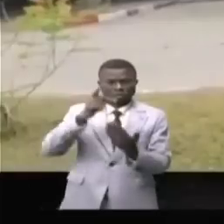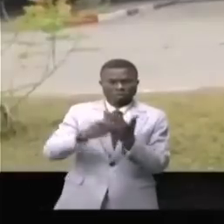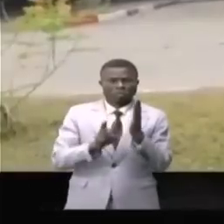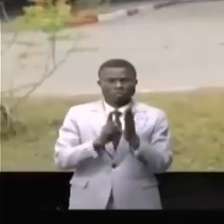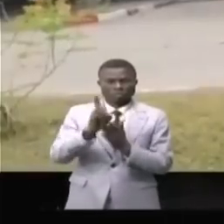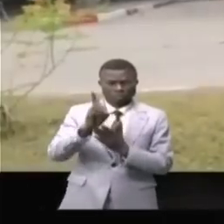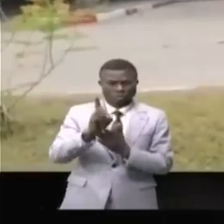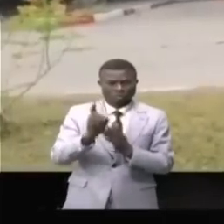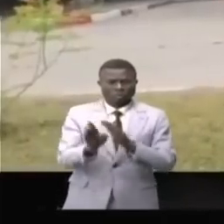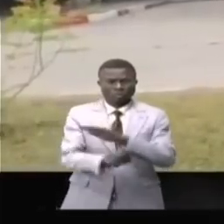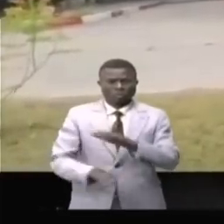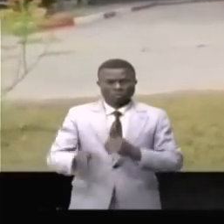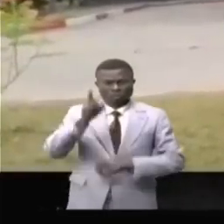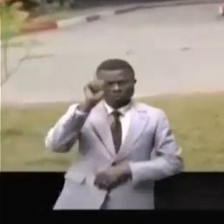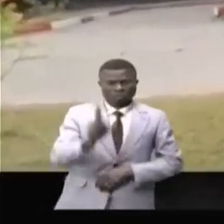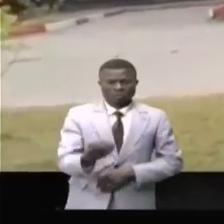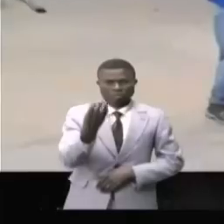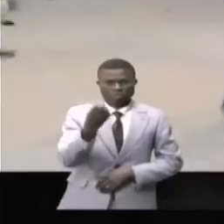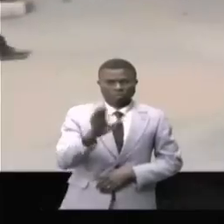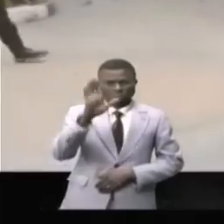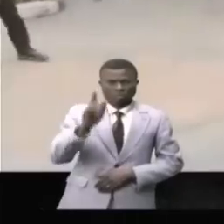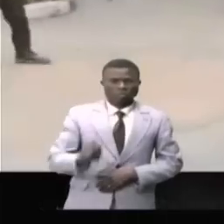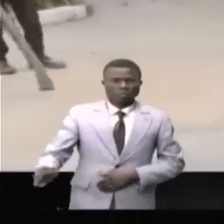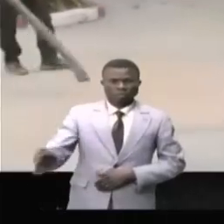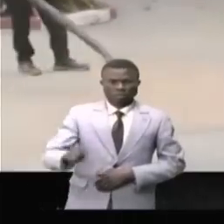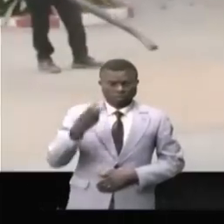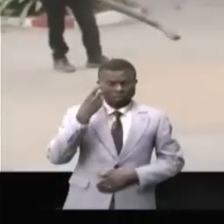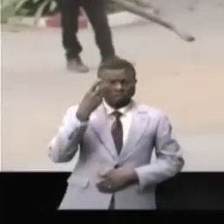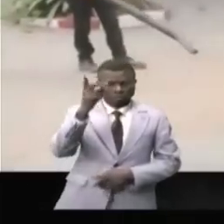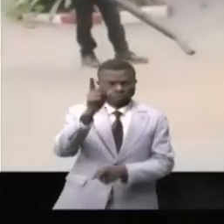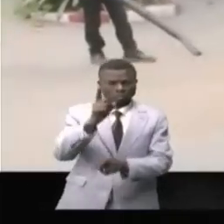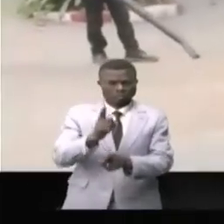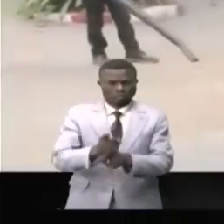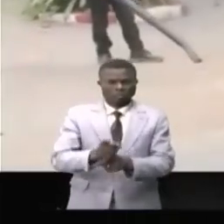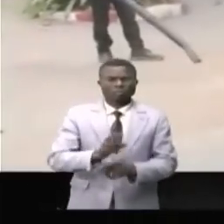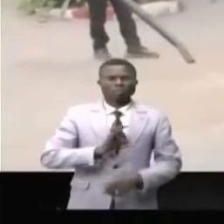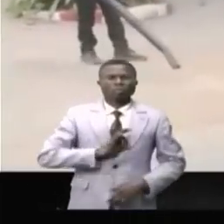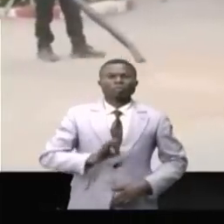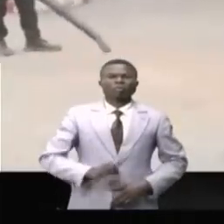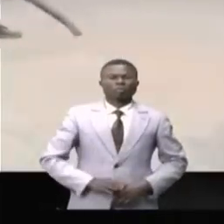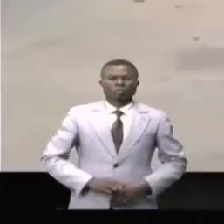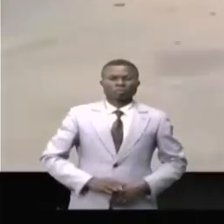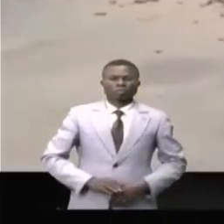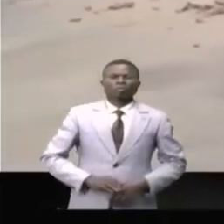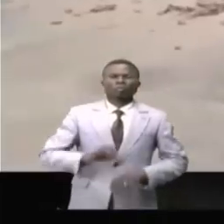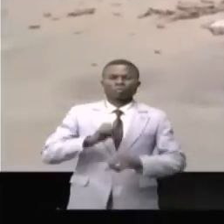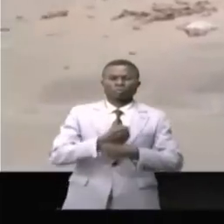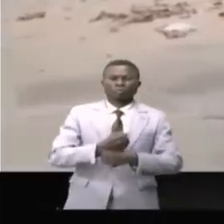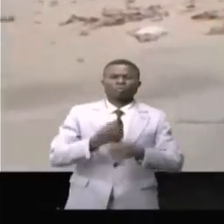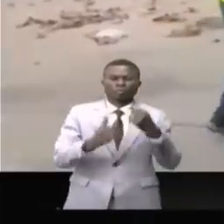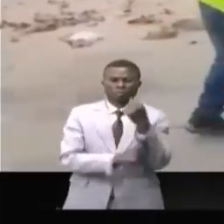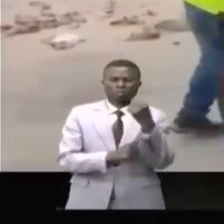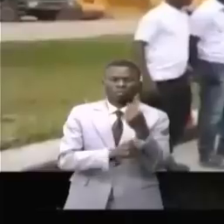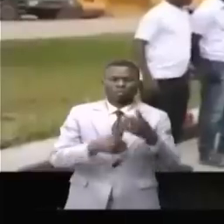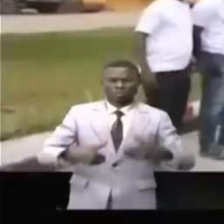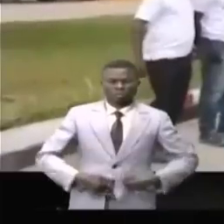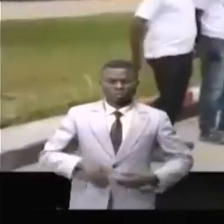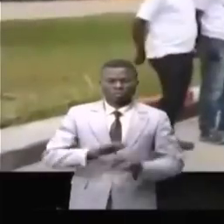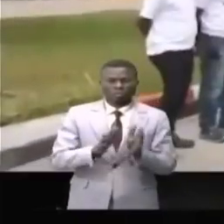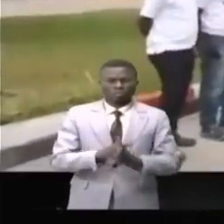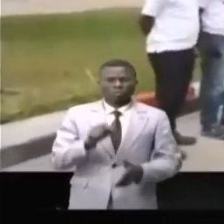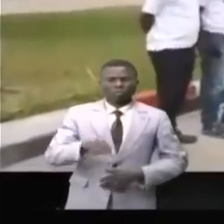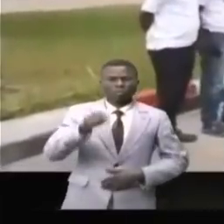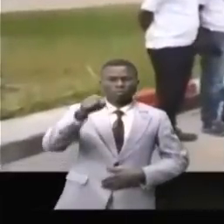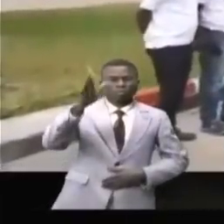développement à la base des 145 territoires et la vision à la fois de créer des millionnaires congolais, aussi bien de contribuer